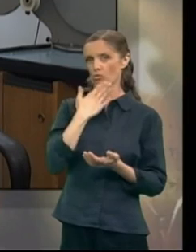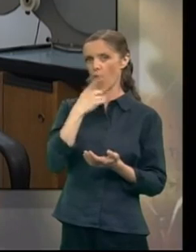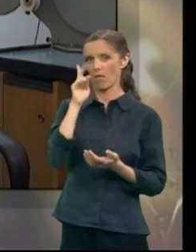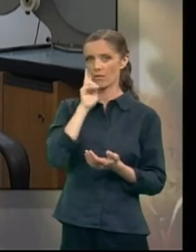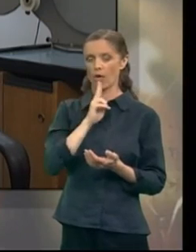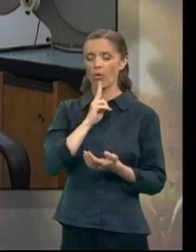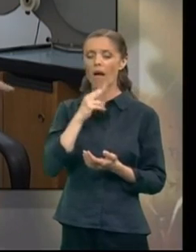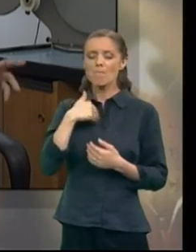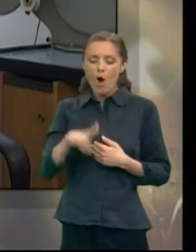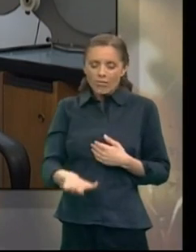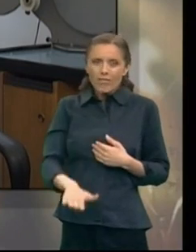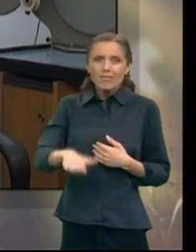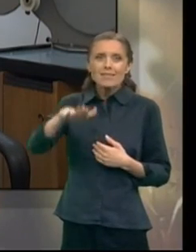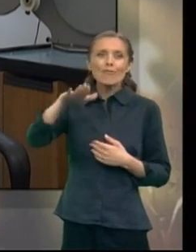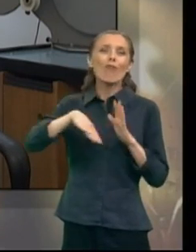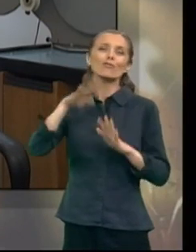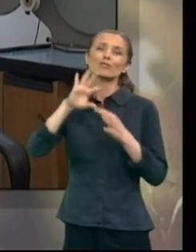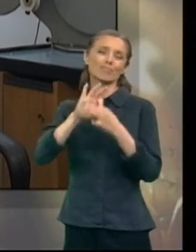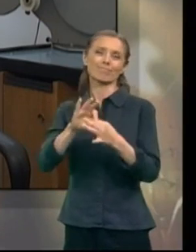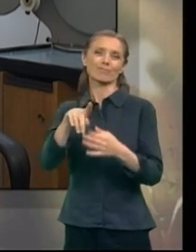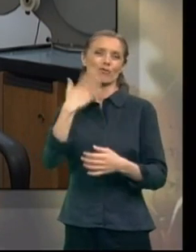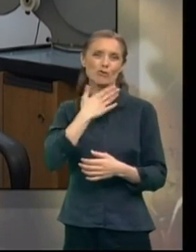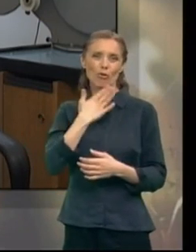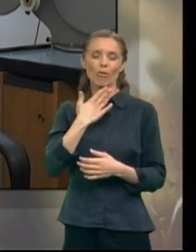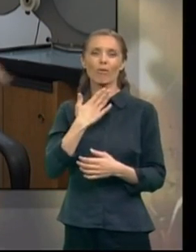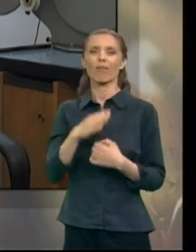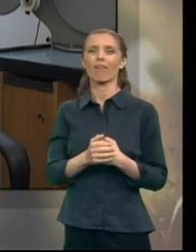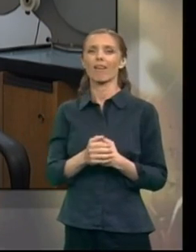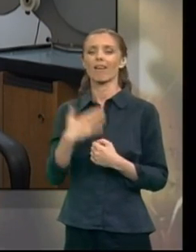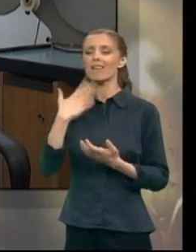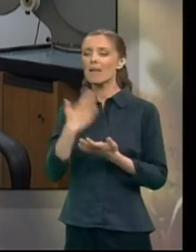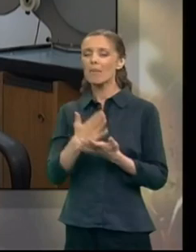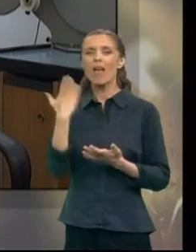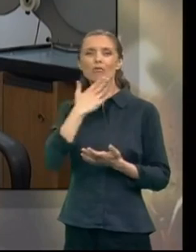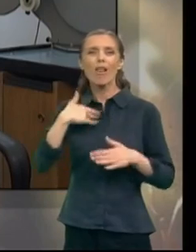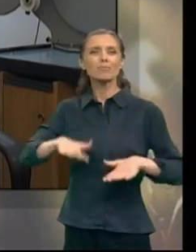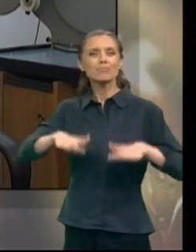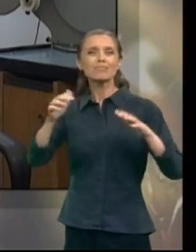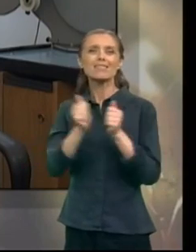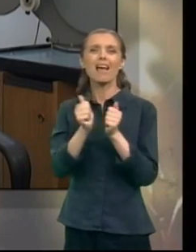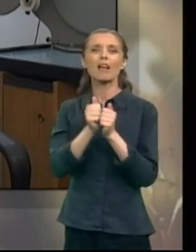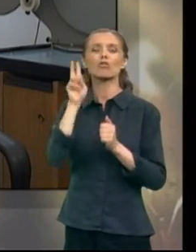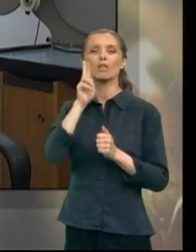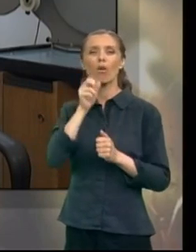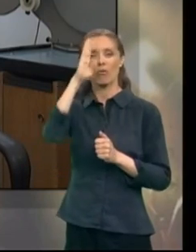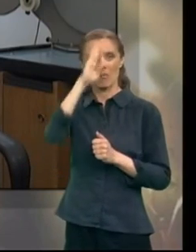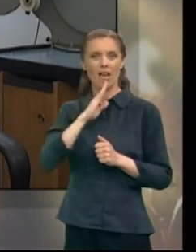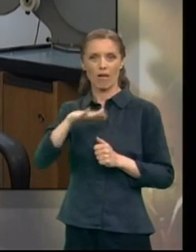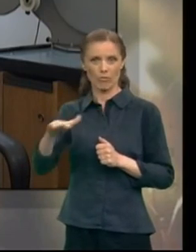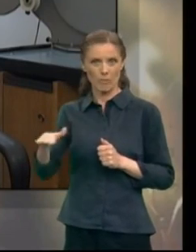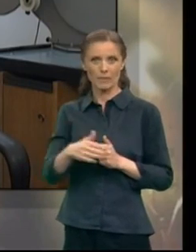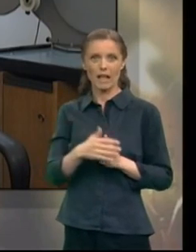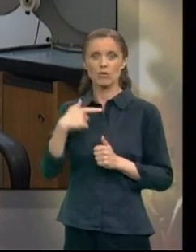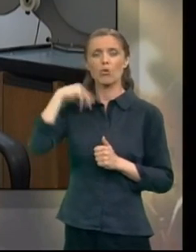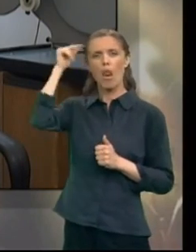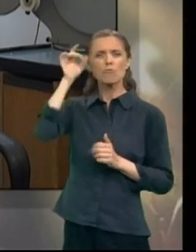je vezano za školu. Ja sam se školovala sa gluvom decom i nagluvom decom, tako da smo se školovali, mislim,